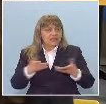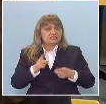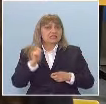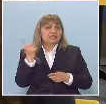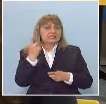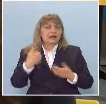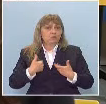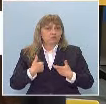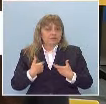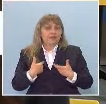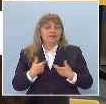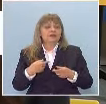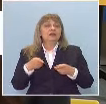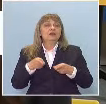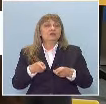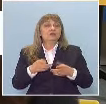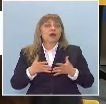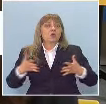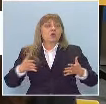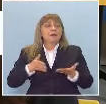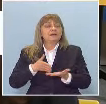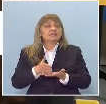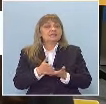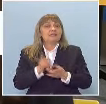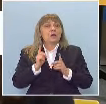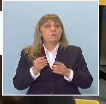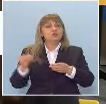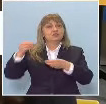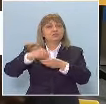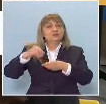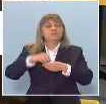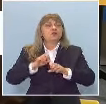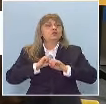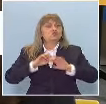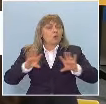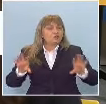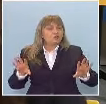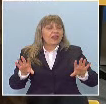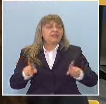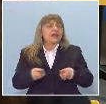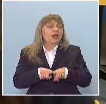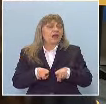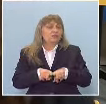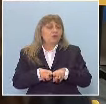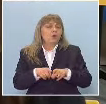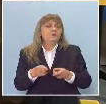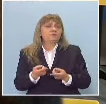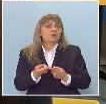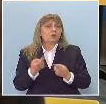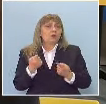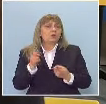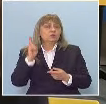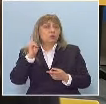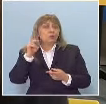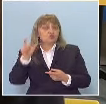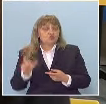една много голяма среда, в която може да се качват разни съобщения, които са като от